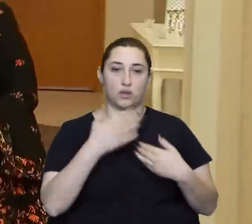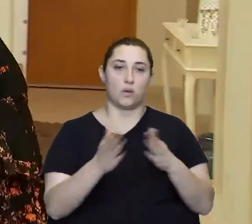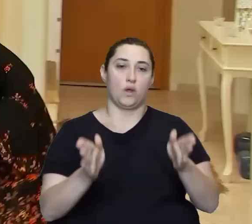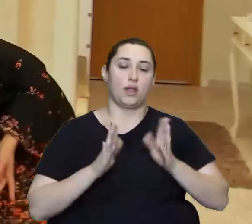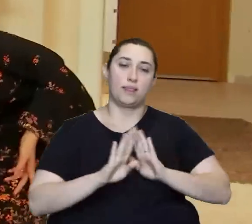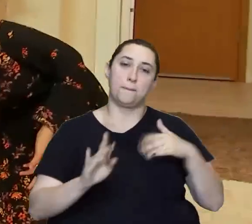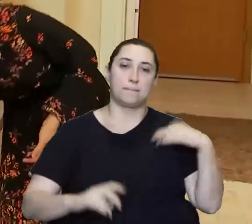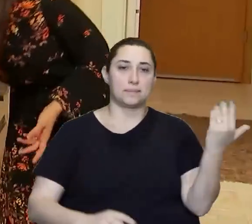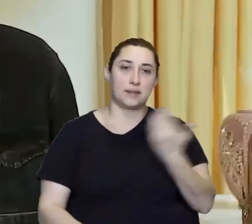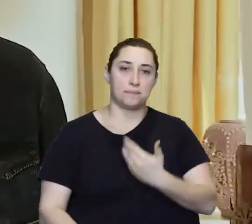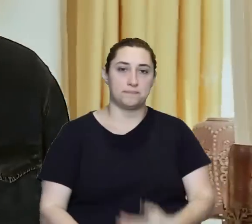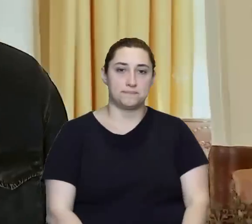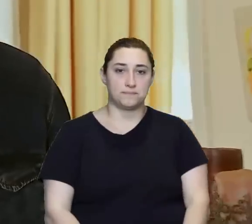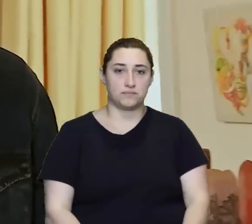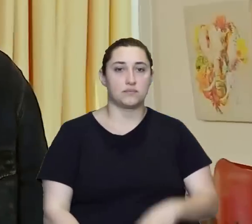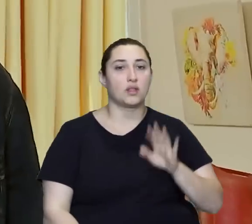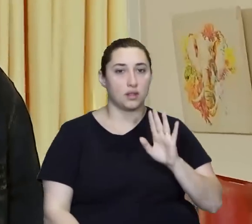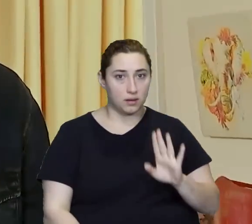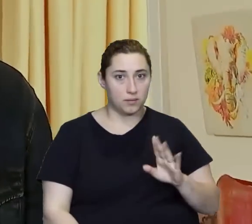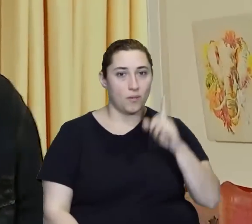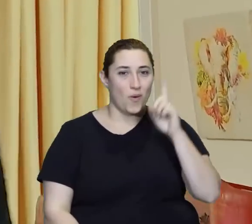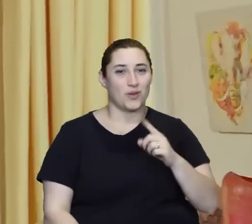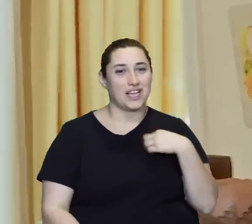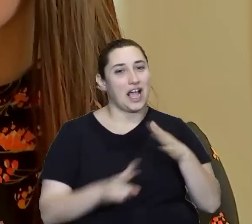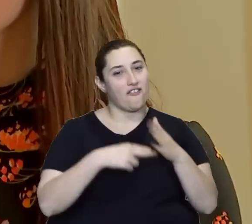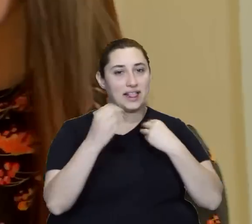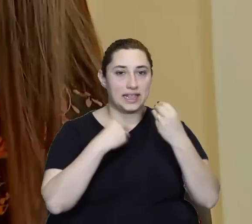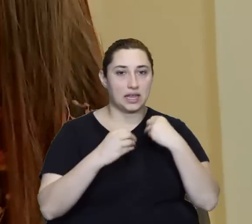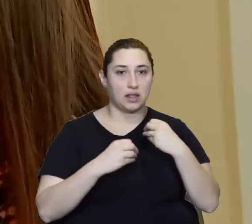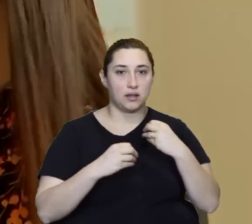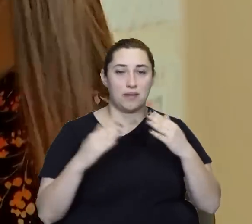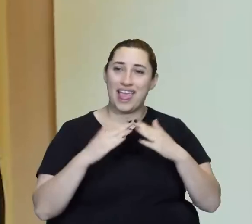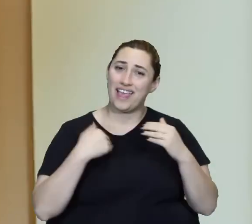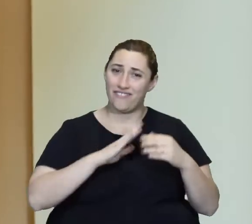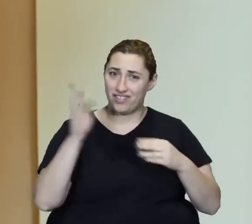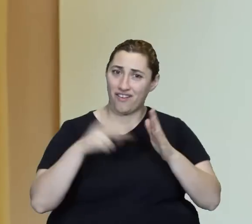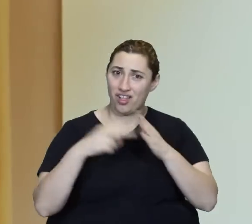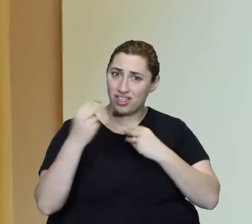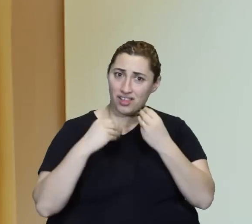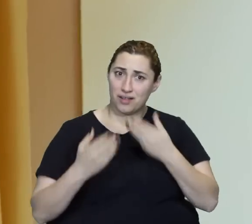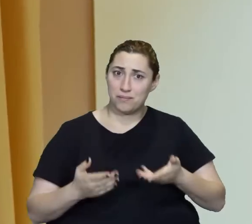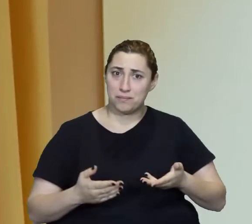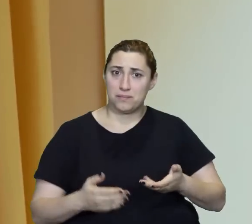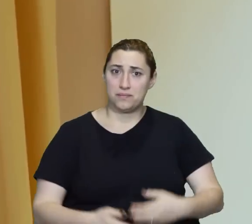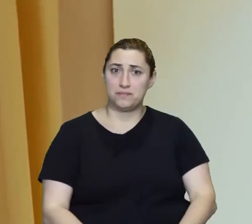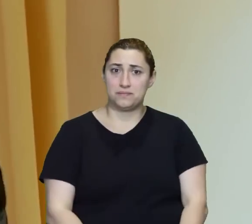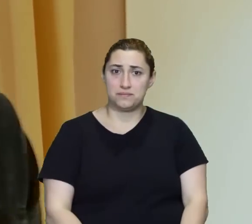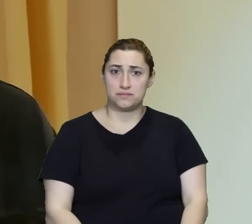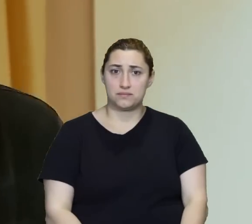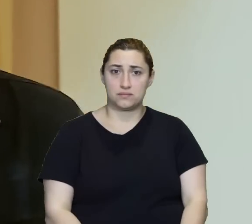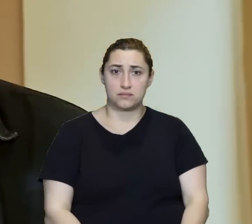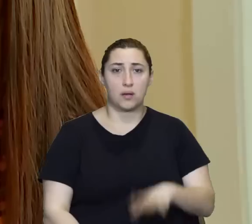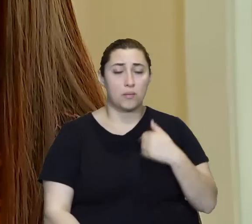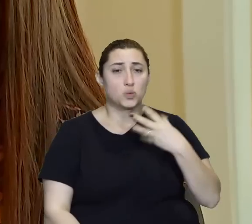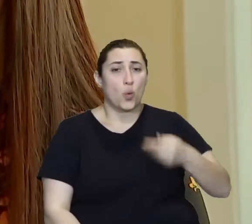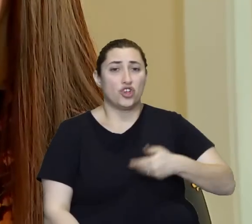geldi. Artık gidebiliriz. Sehpaya koydu. Tamam. Önce bir kahvaltı yapalım. Evde yapsaydık kahvaltıyı. Ömer yarı yoldan